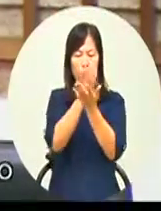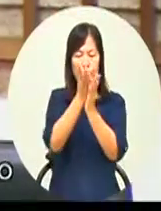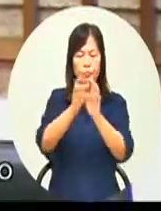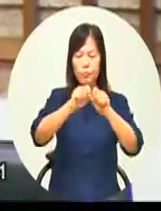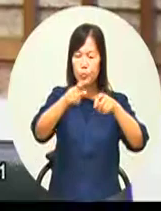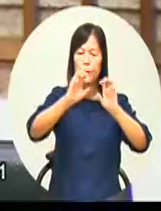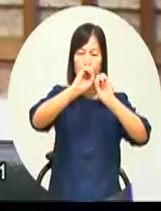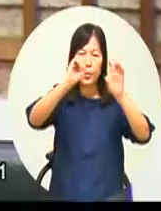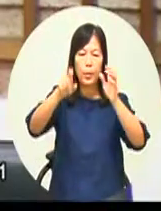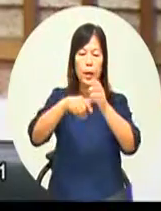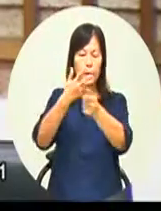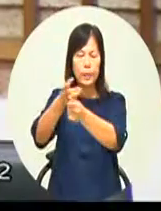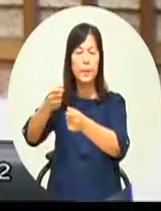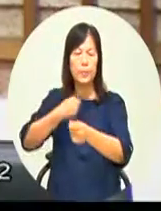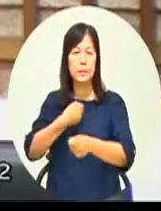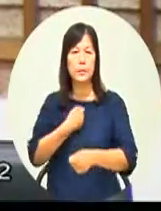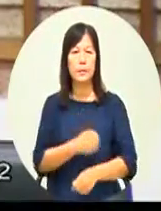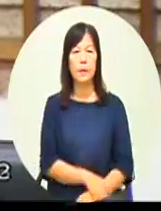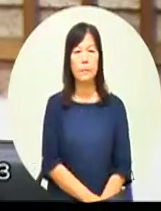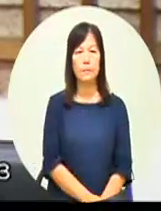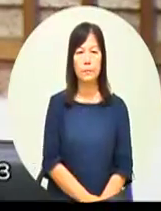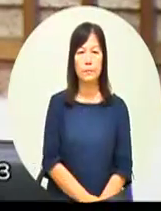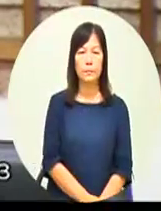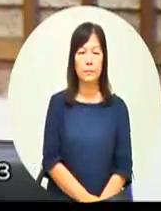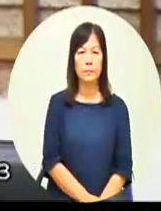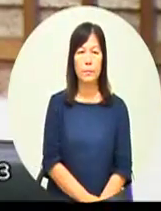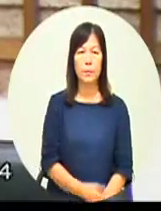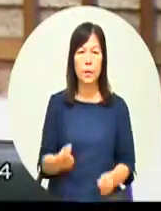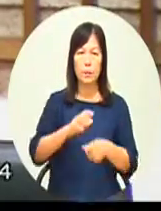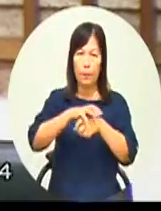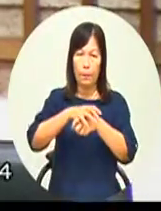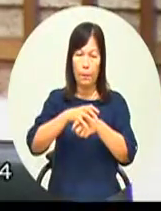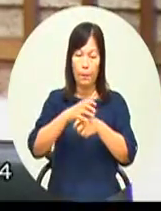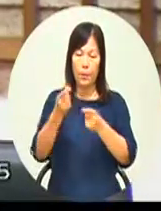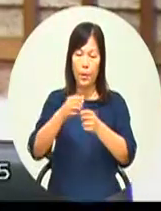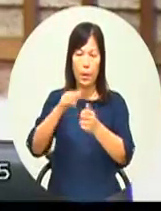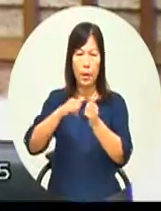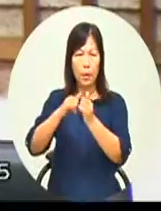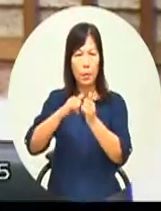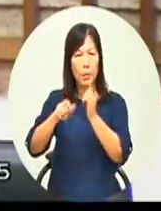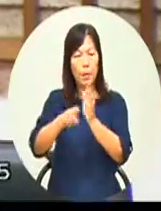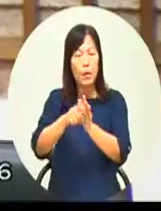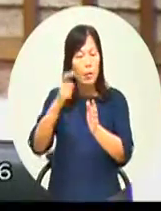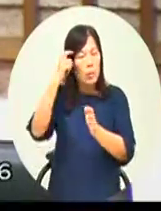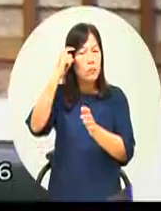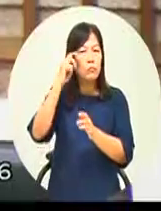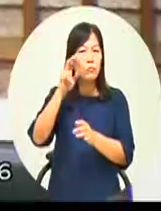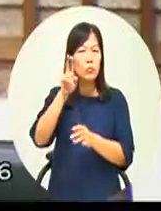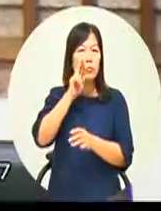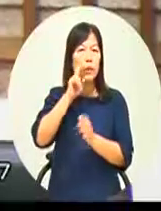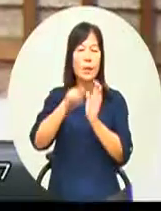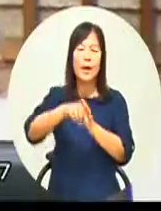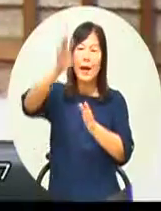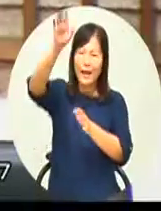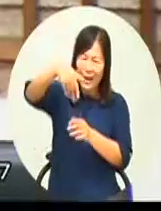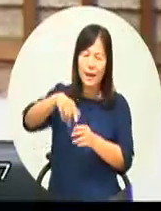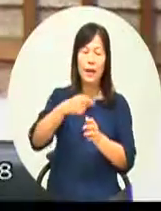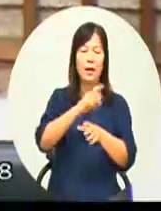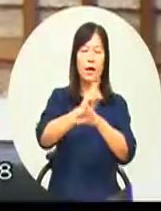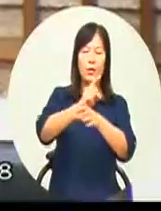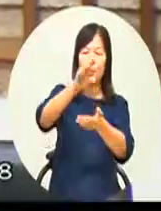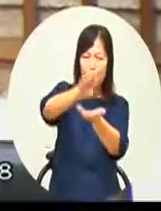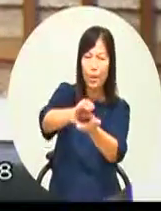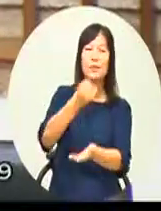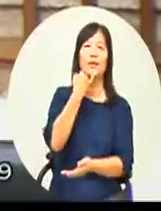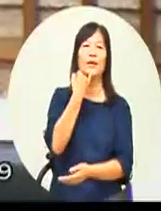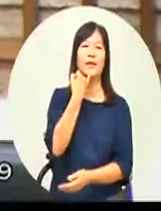市民朋友更多的了解哦，包括很多市民朋友爱动这些手会的机会他就会停下来